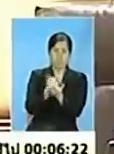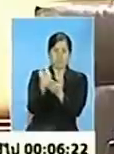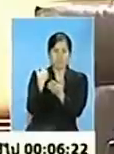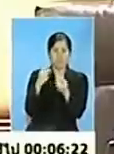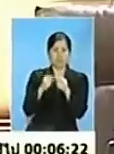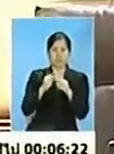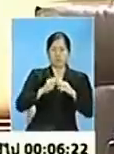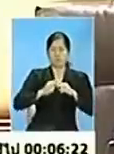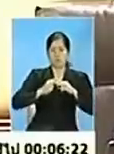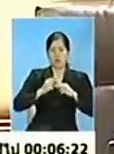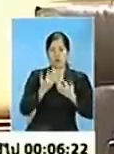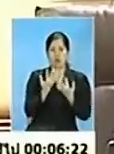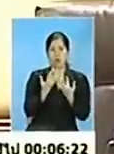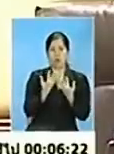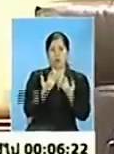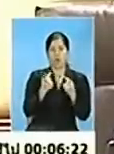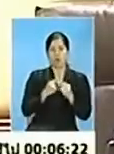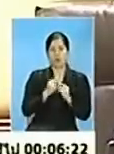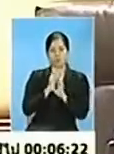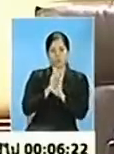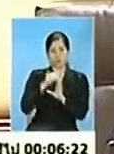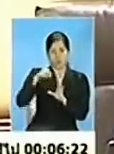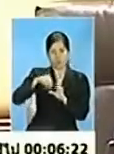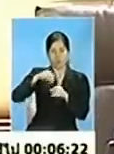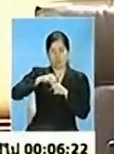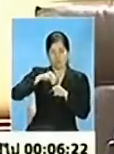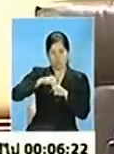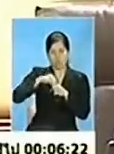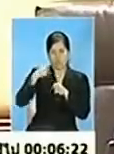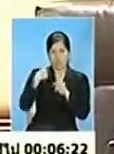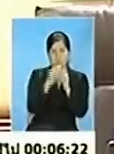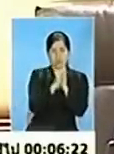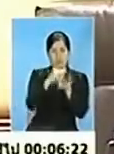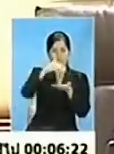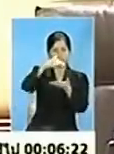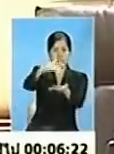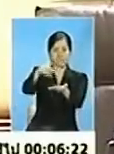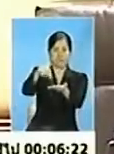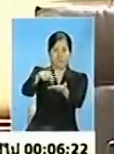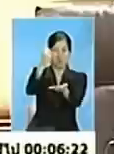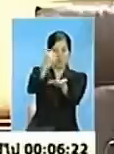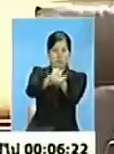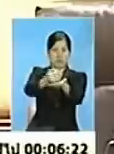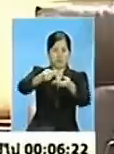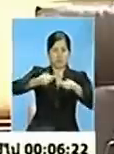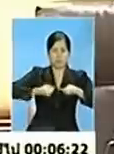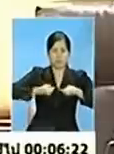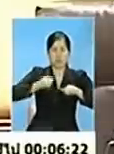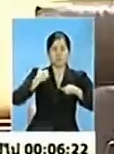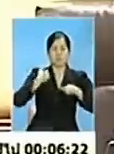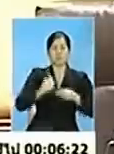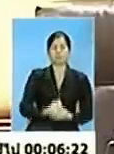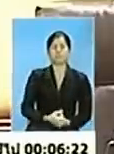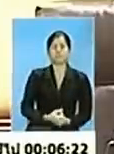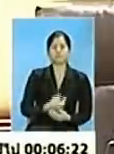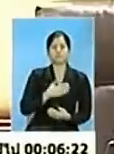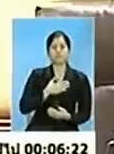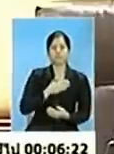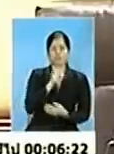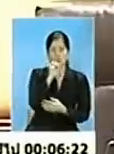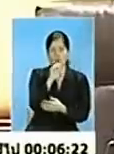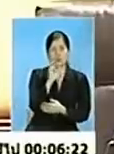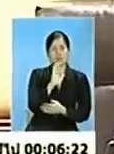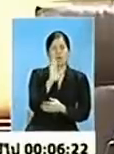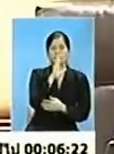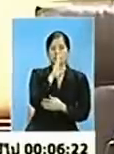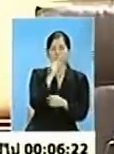ต้องไปเขาโกงกันอย่างนั้นเขาหากินกันอย่างนั้นพอผมมาผมบอกไม่ได้เอาต